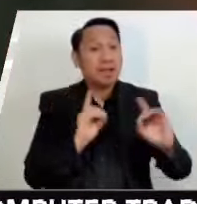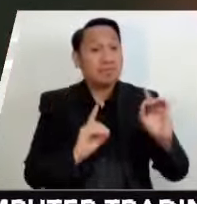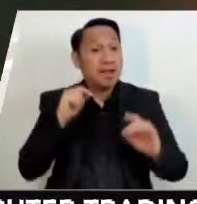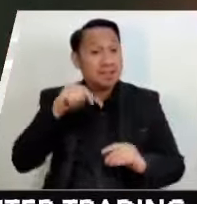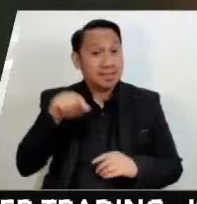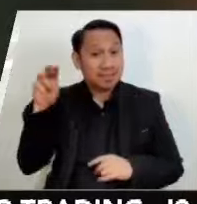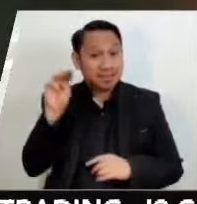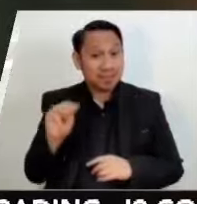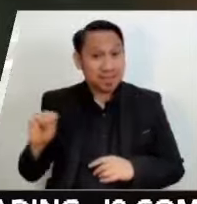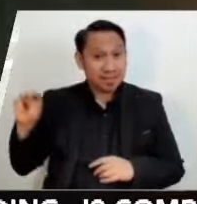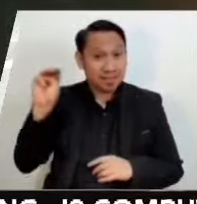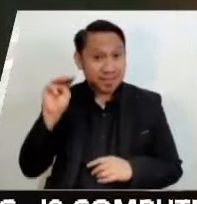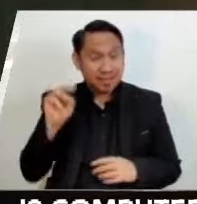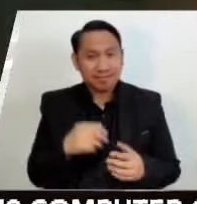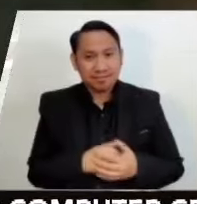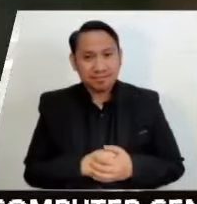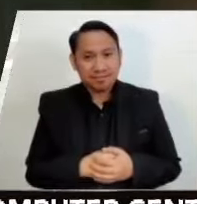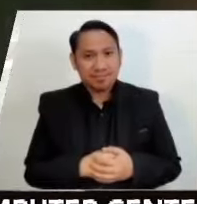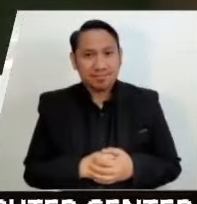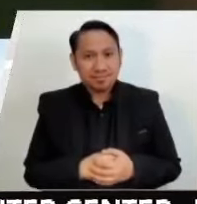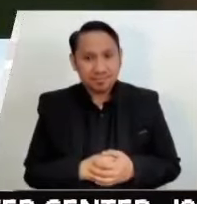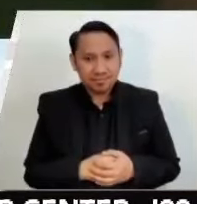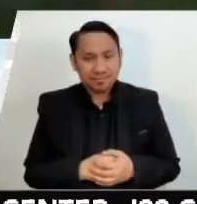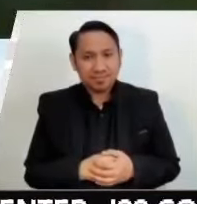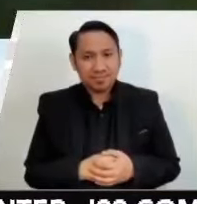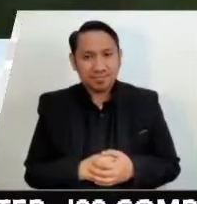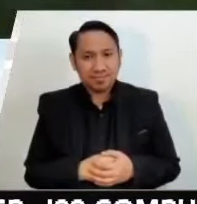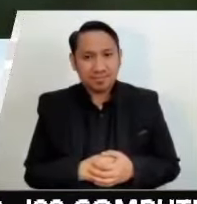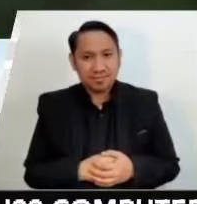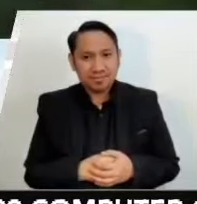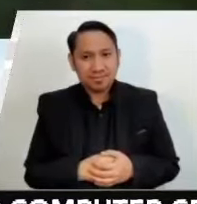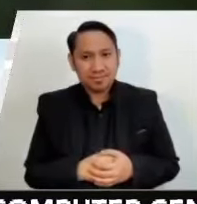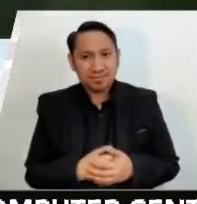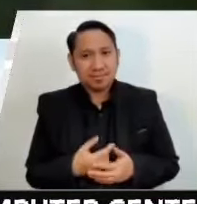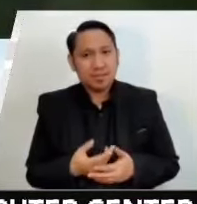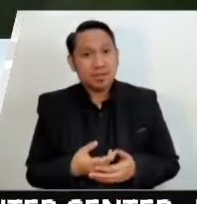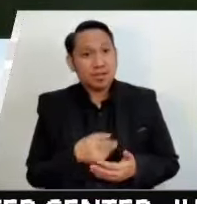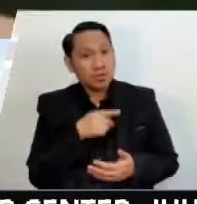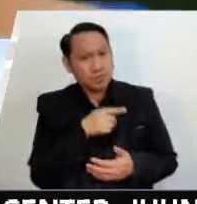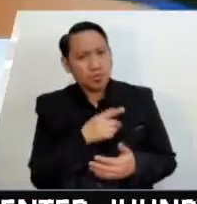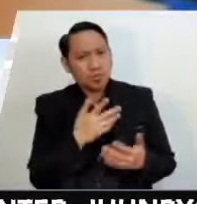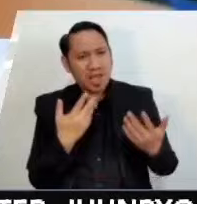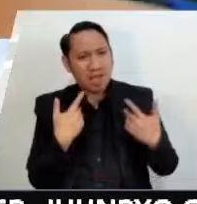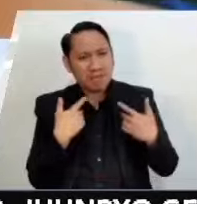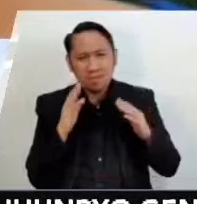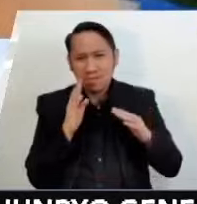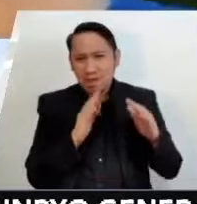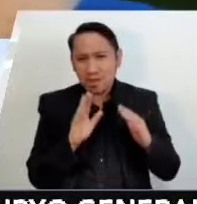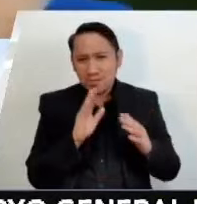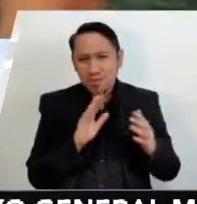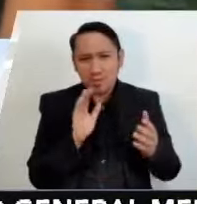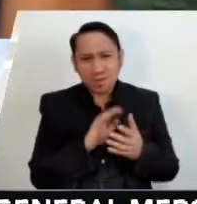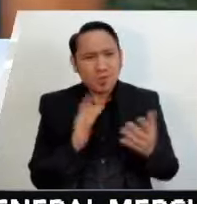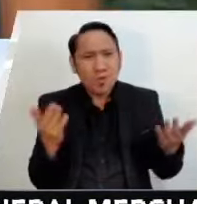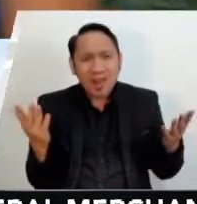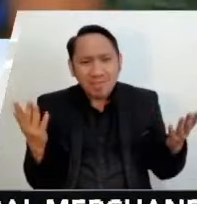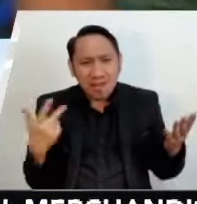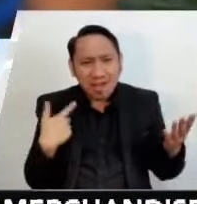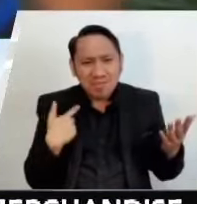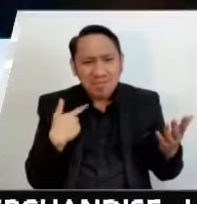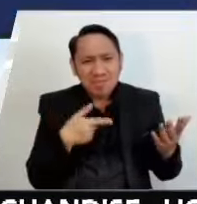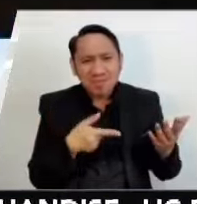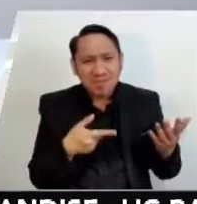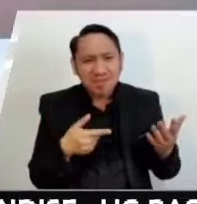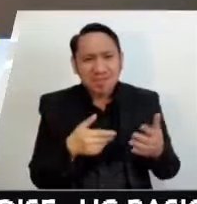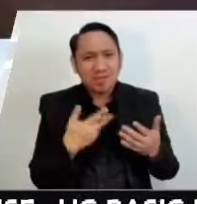Gagabayan ni Kamlaon ang pagsasama ninyong mag-asawa. Hindi po kami mag-asawa. Oo nga, ngayon lang kami nagkakilala na eh. Manliligaw pa